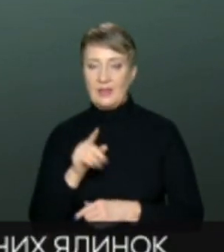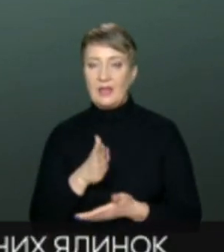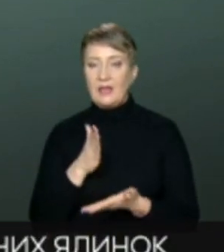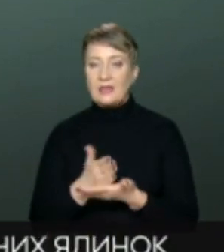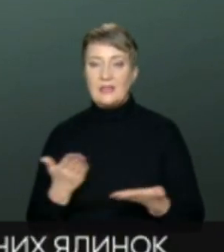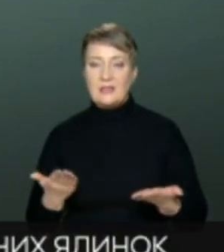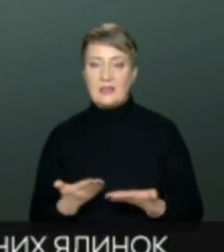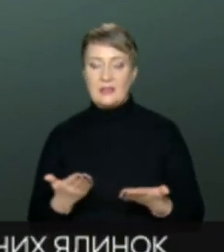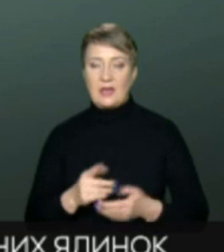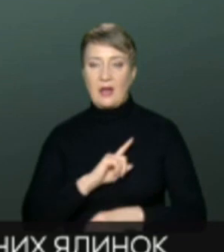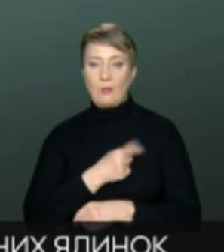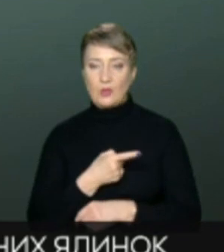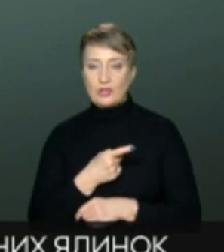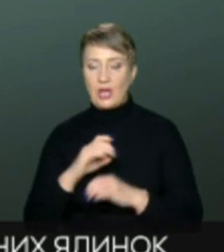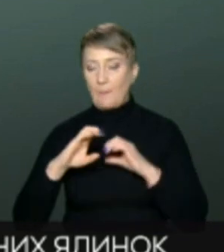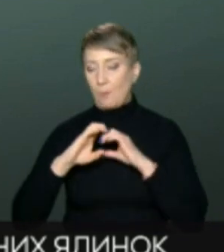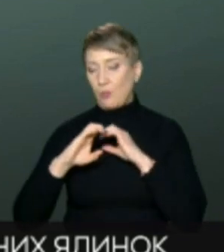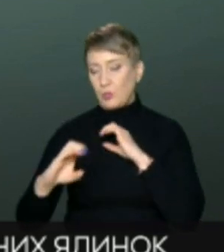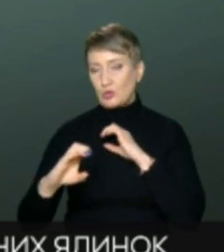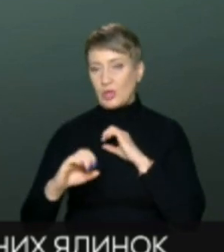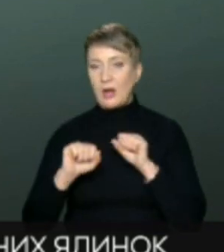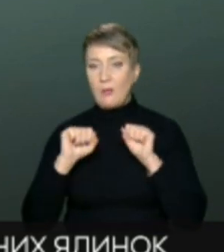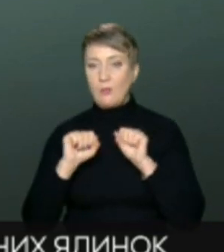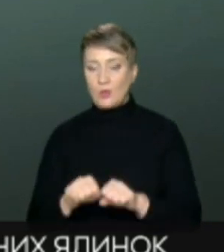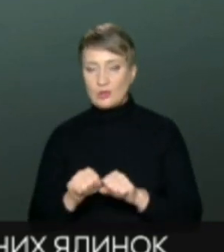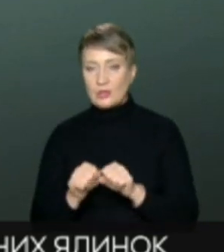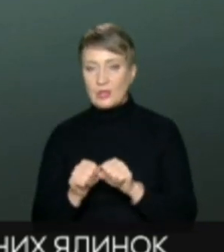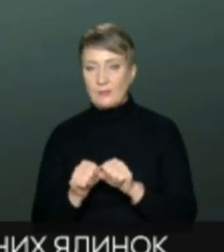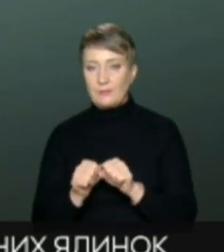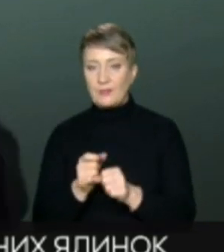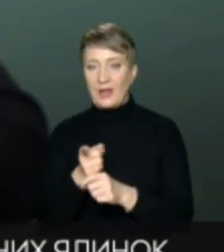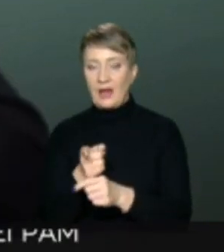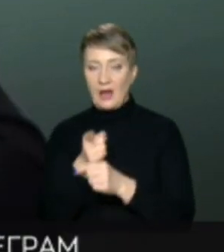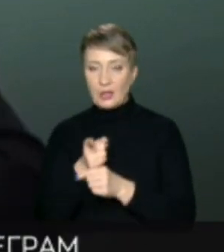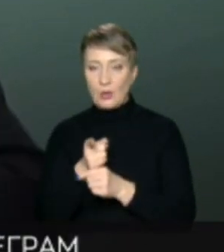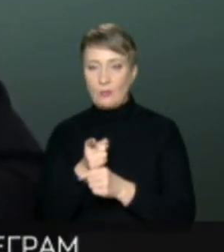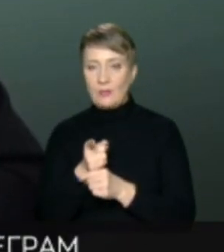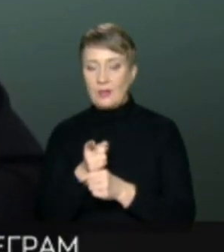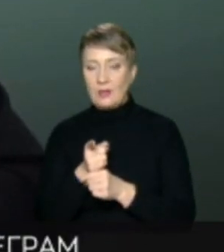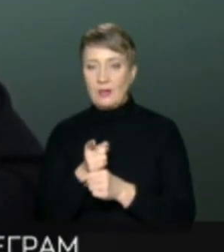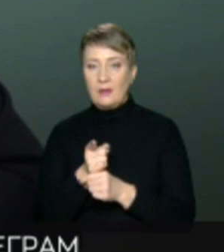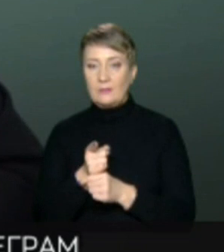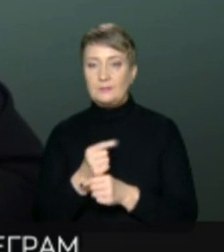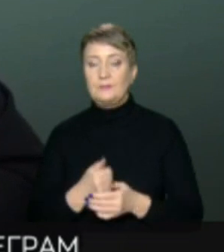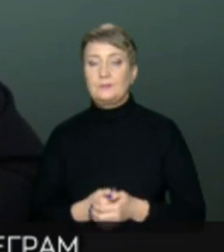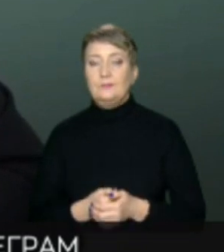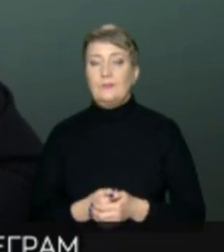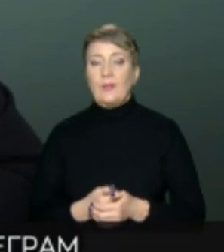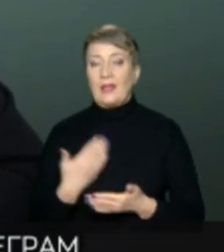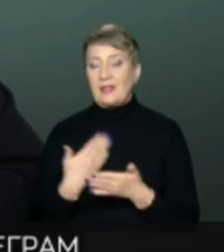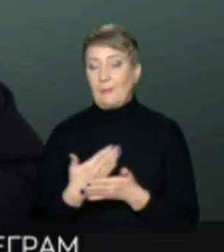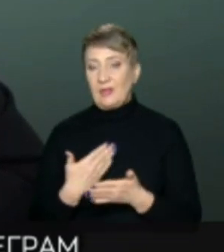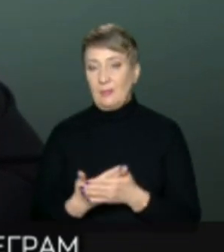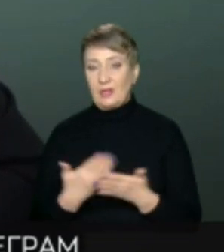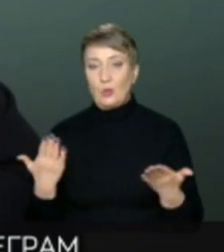какая-то мощная пушка, и она, соответственно, может огнем поддерживать наступающую на противника пехоту. Например,